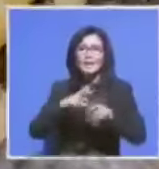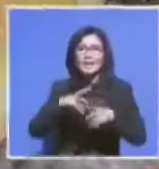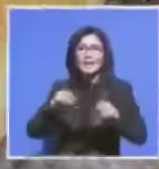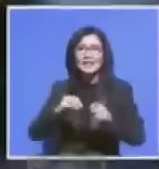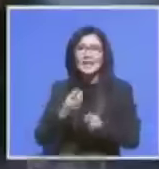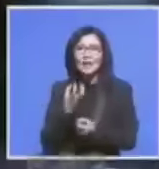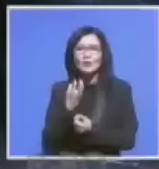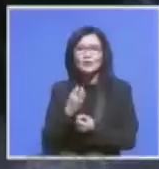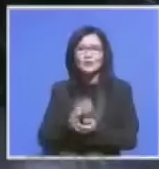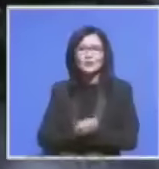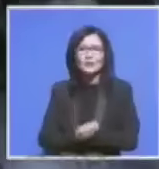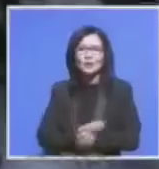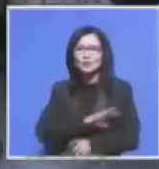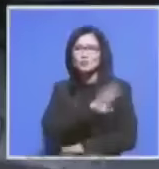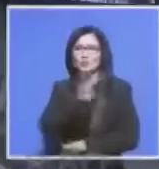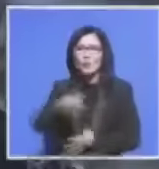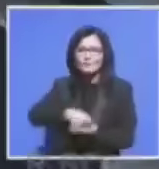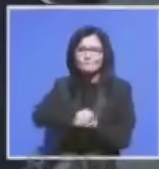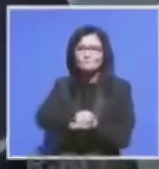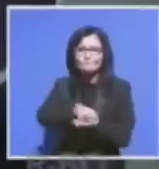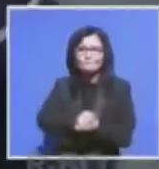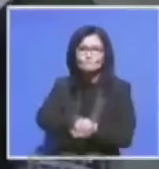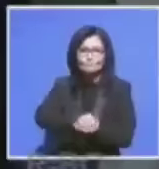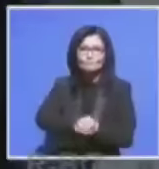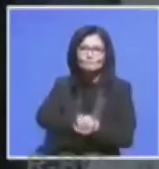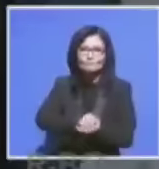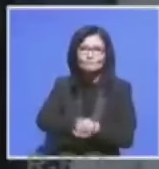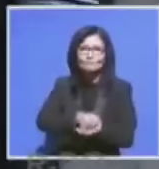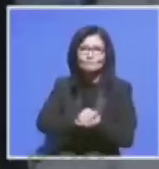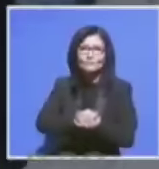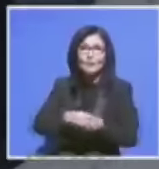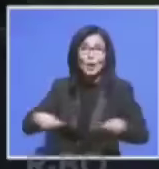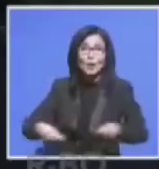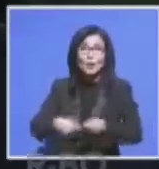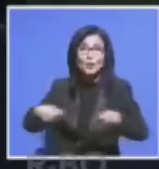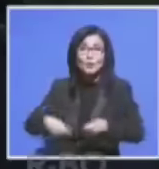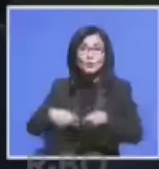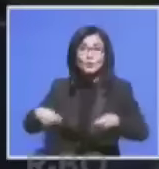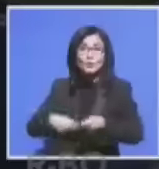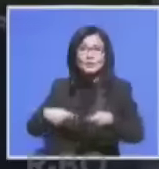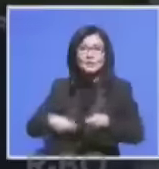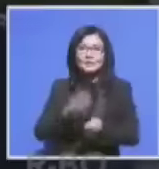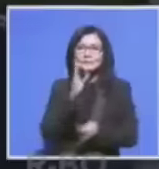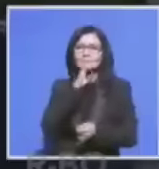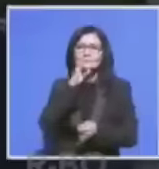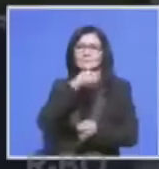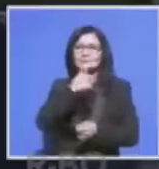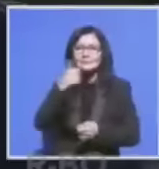yang semuanya dihaluskan. Tumis dengan minyak hingga harum.